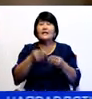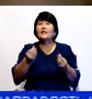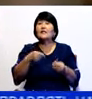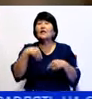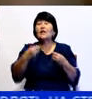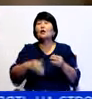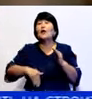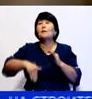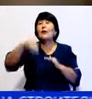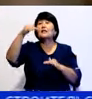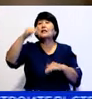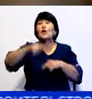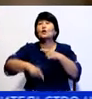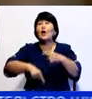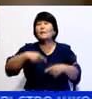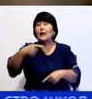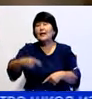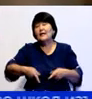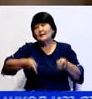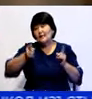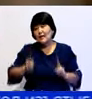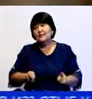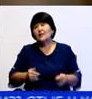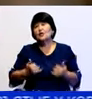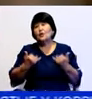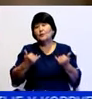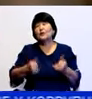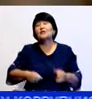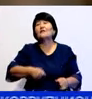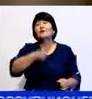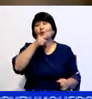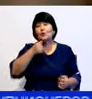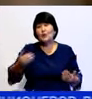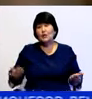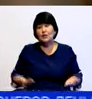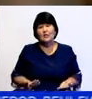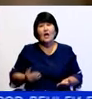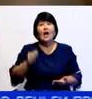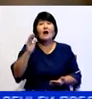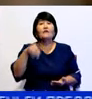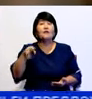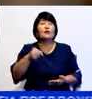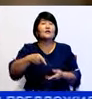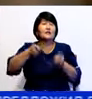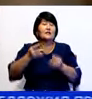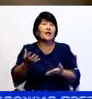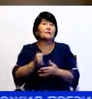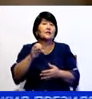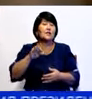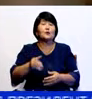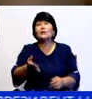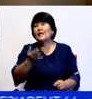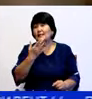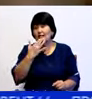дадут подрастающему поколению настоящую путевку во взрослую жизнь. Фонд действительно обретет статус